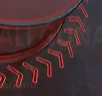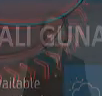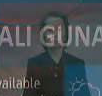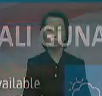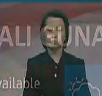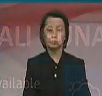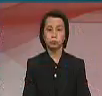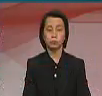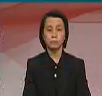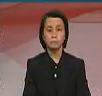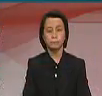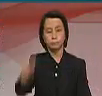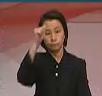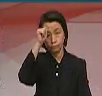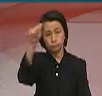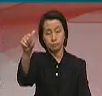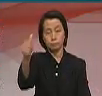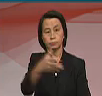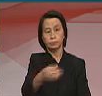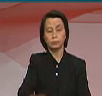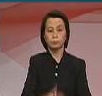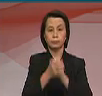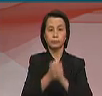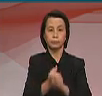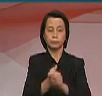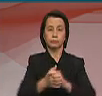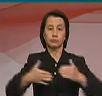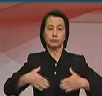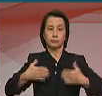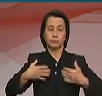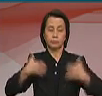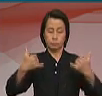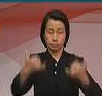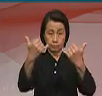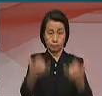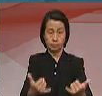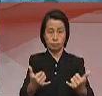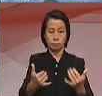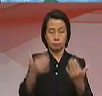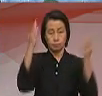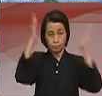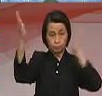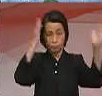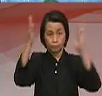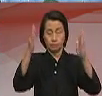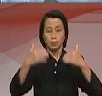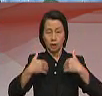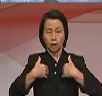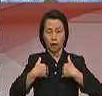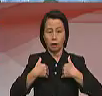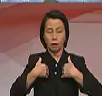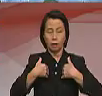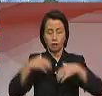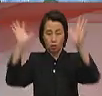hai Hai assalamualaikum dan salam sejahtera pada ketika ini Rantau negara lce menerima